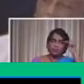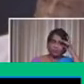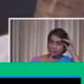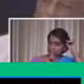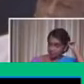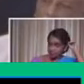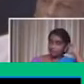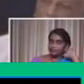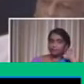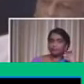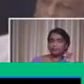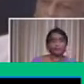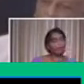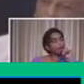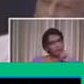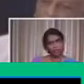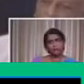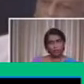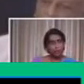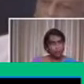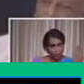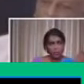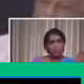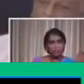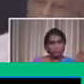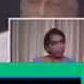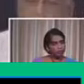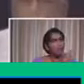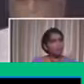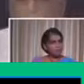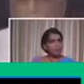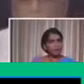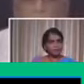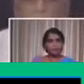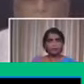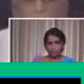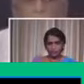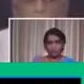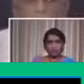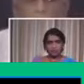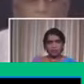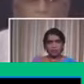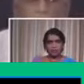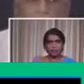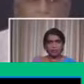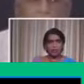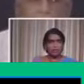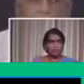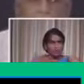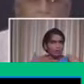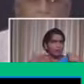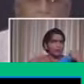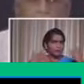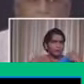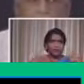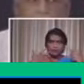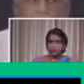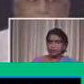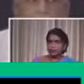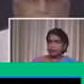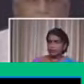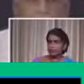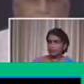කර තිබෙනවා. ඇත්තෙන්ම එසේ කළ හැකි නම් එය ඉතා යහපත් වැඩක්. ඍණ 6ක් 7ක් දක්වා ආර්ථික වර්ධන